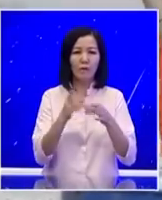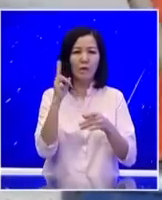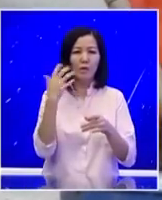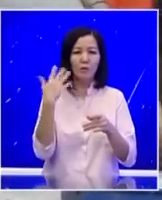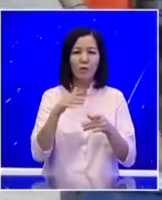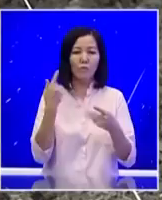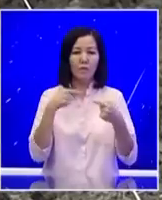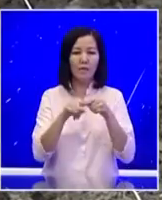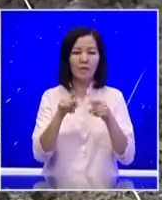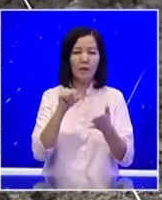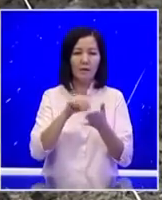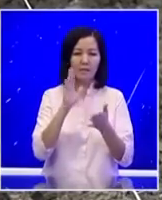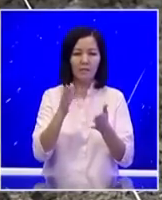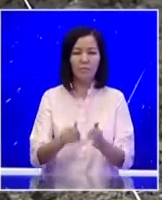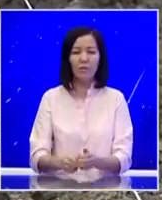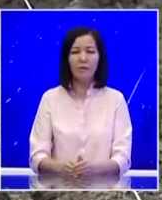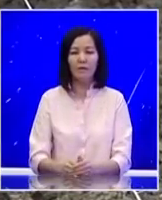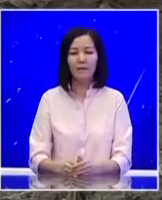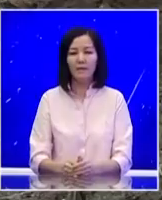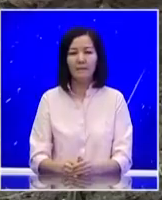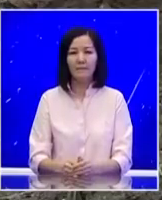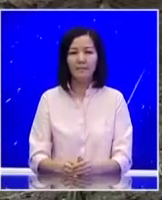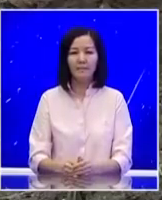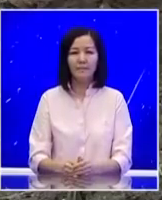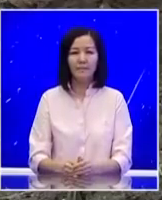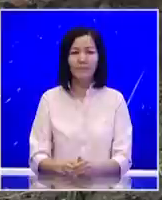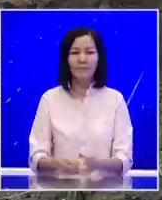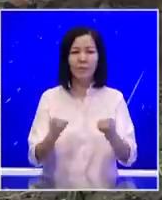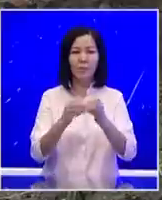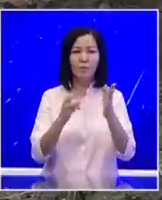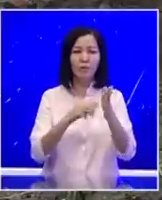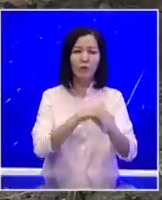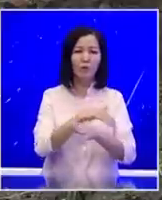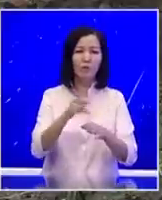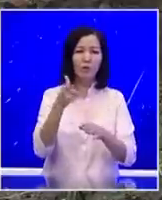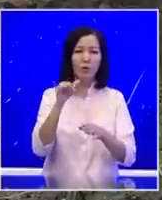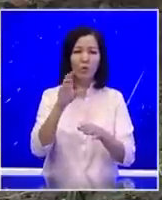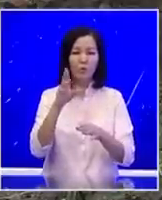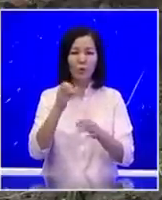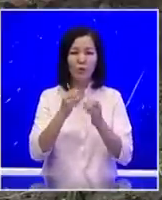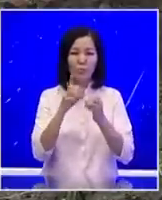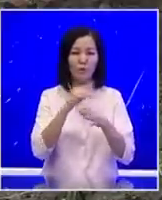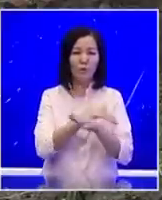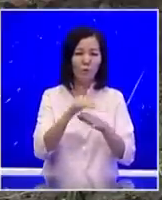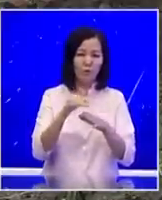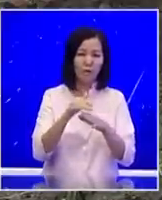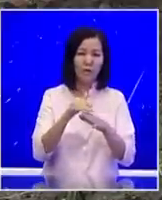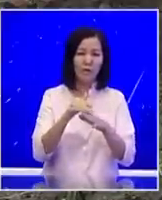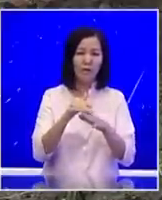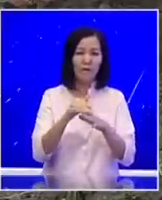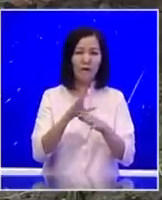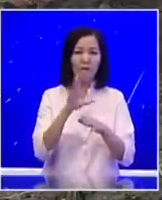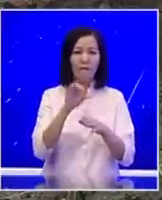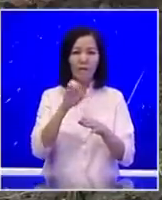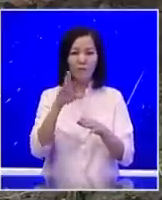мердігер ұйымымен 250 техника жұмылдырылмақ. 17 көше Хуторда, 11 көше